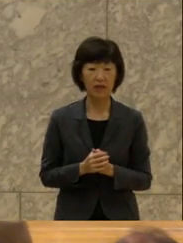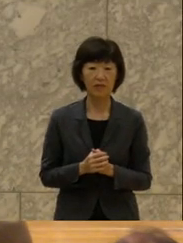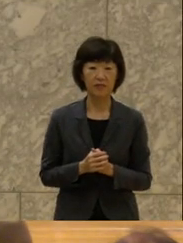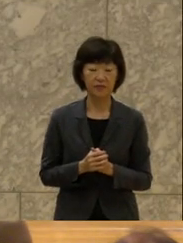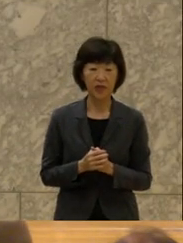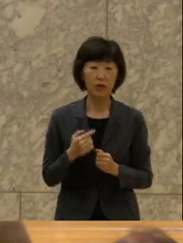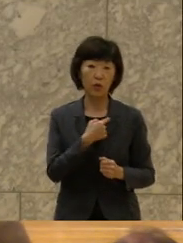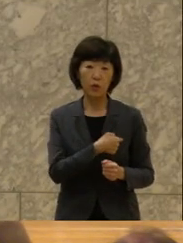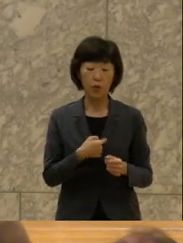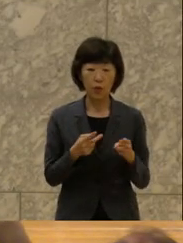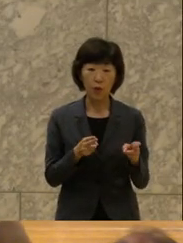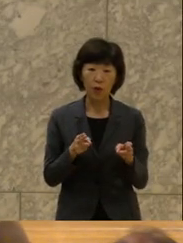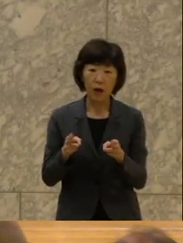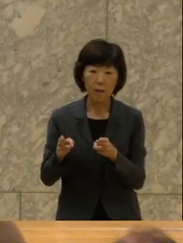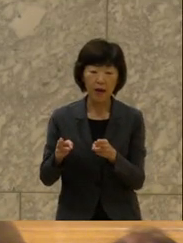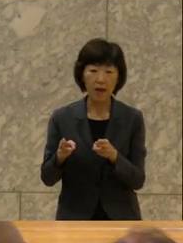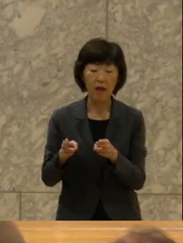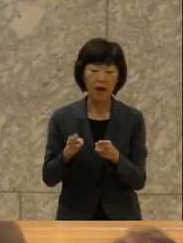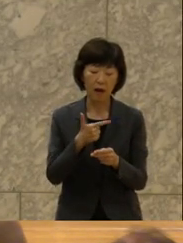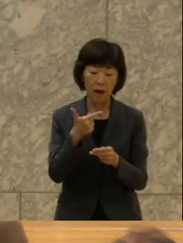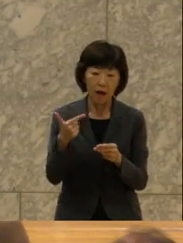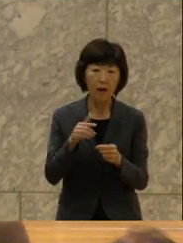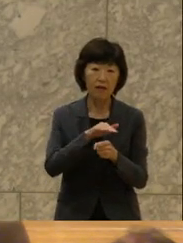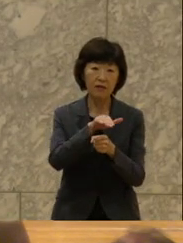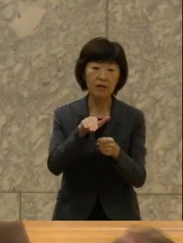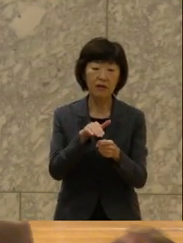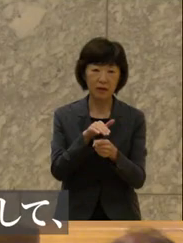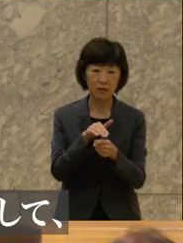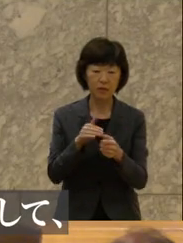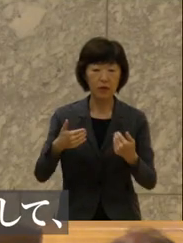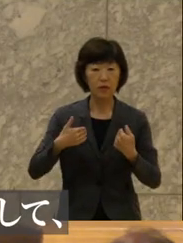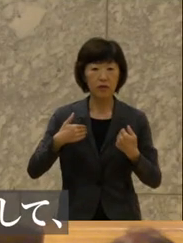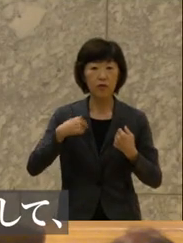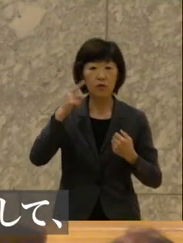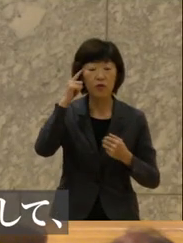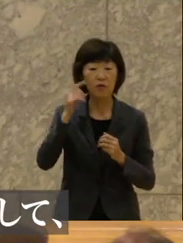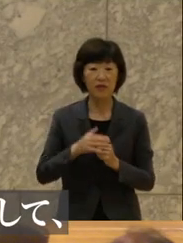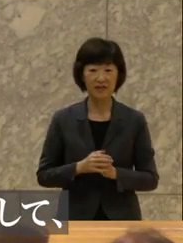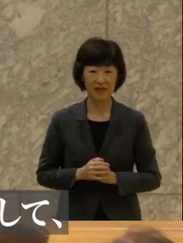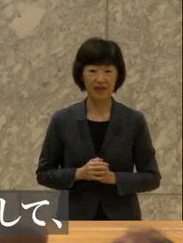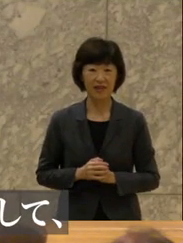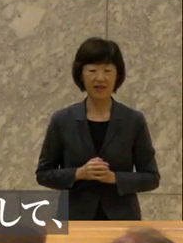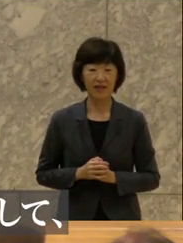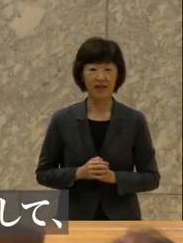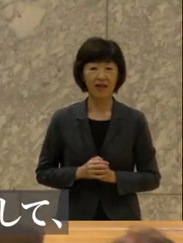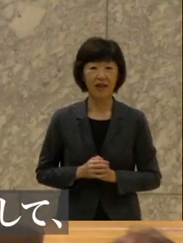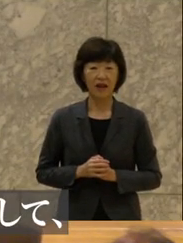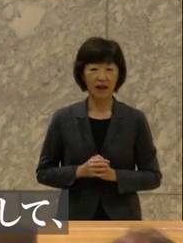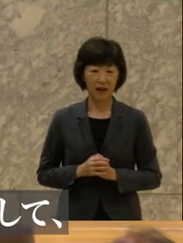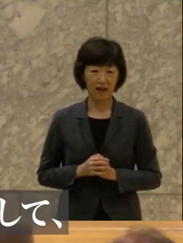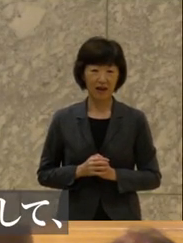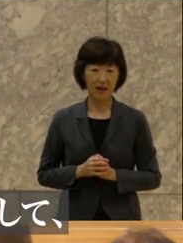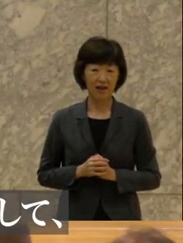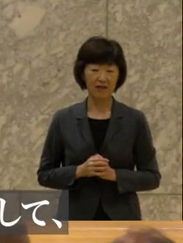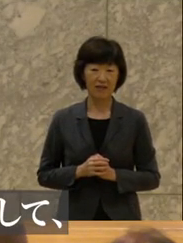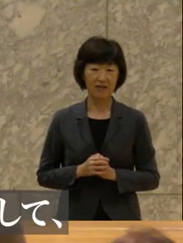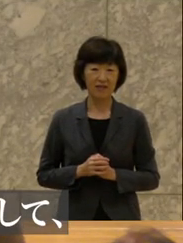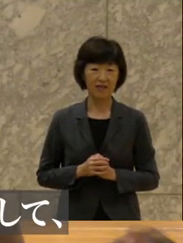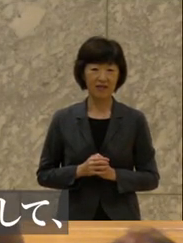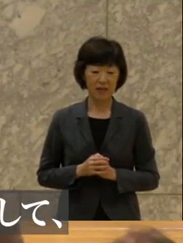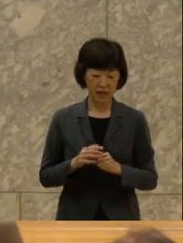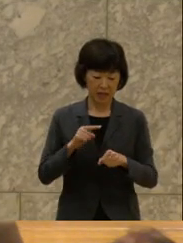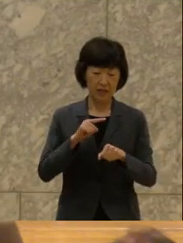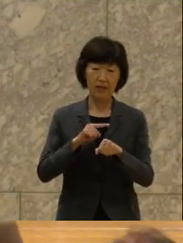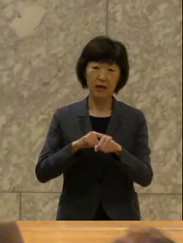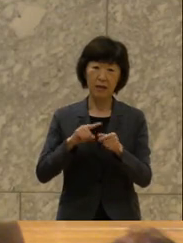心構えてすごく必要なんだと思いましたはいということで大変心苦しいんですけれどももうお時間が